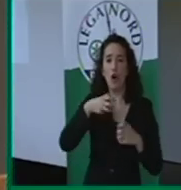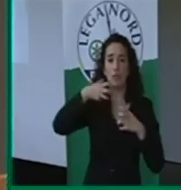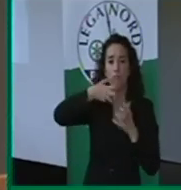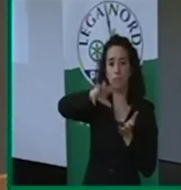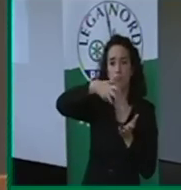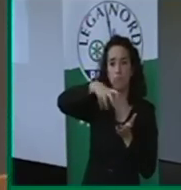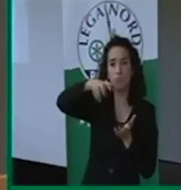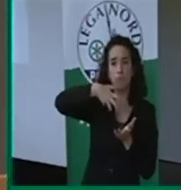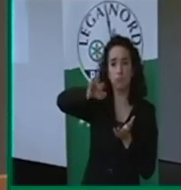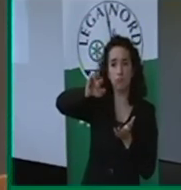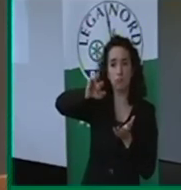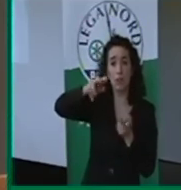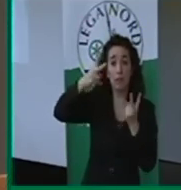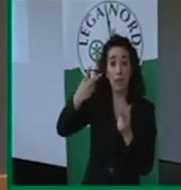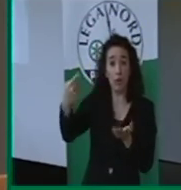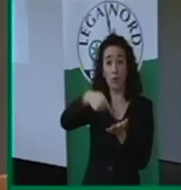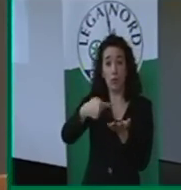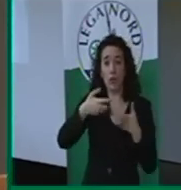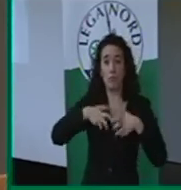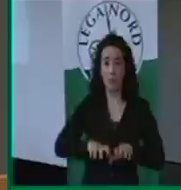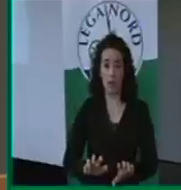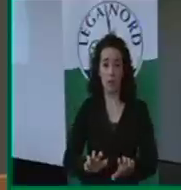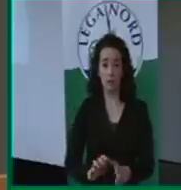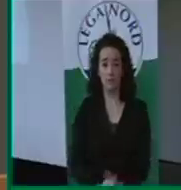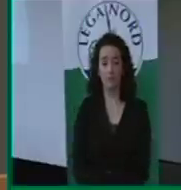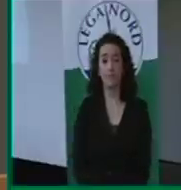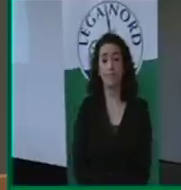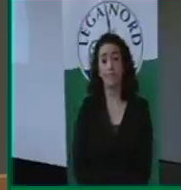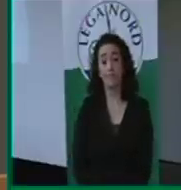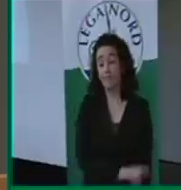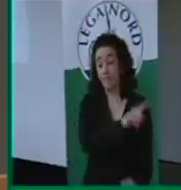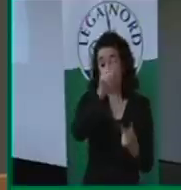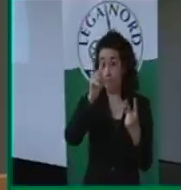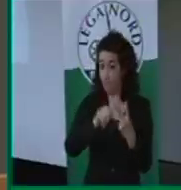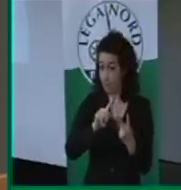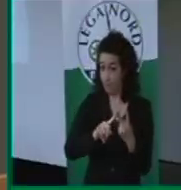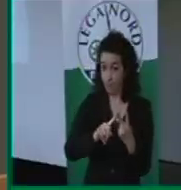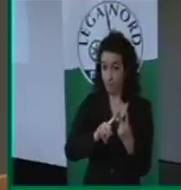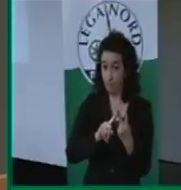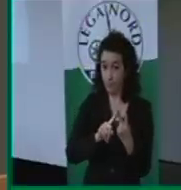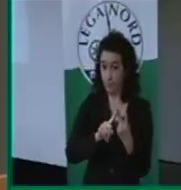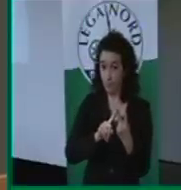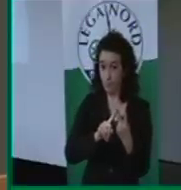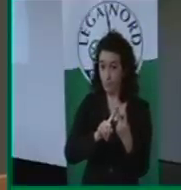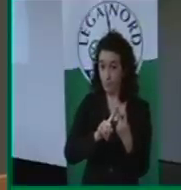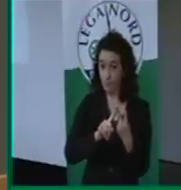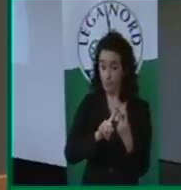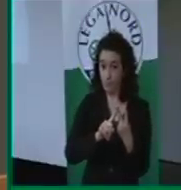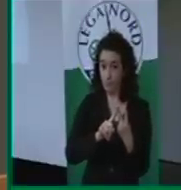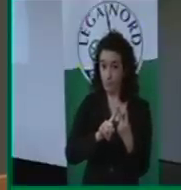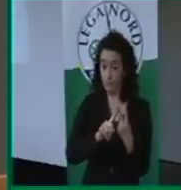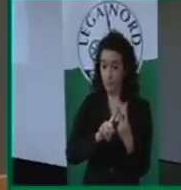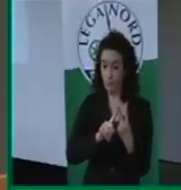introito tramite tramite contributi il secondo diamo